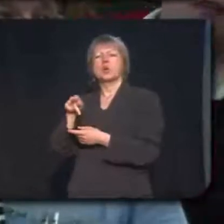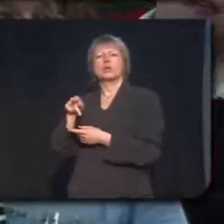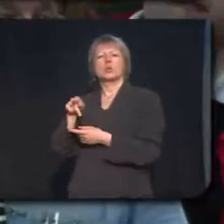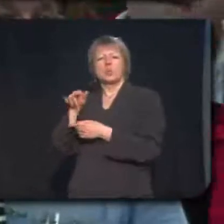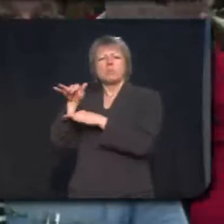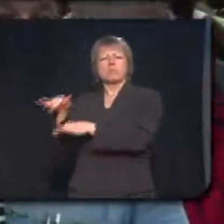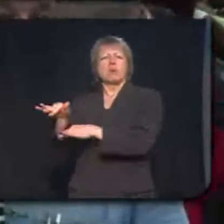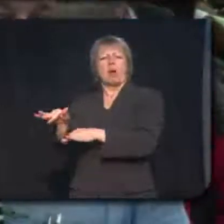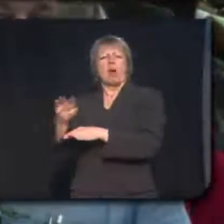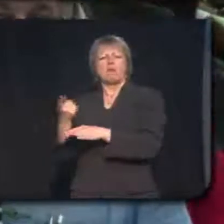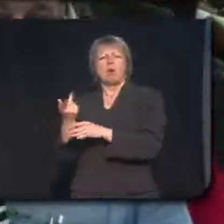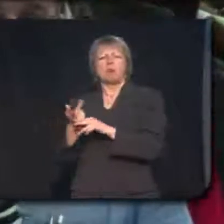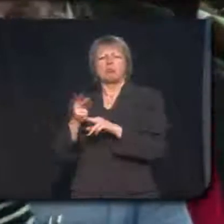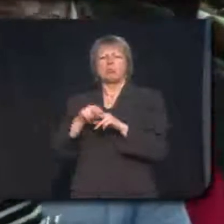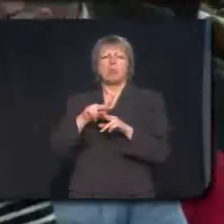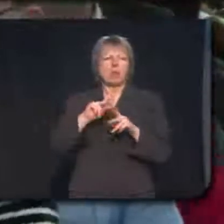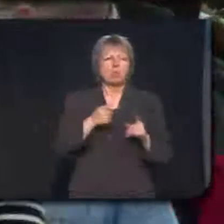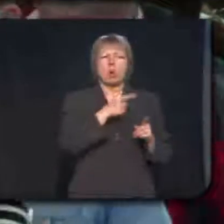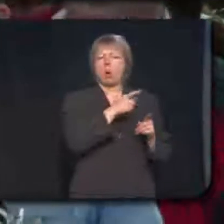gibt